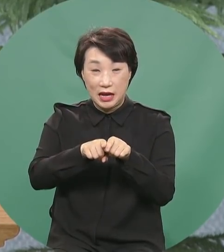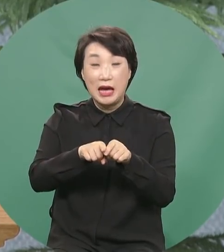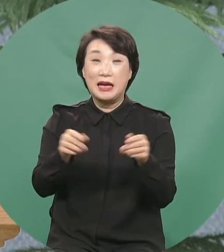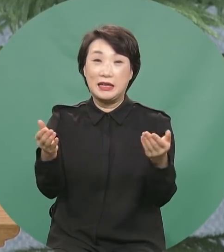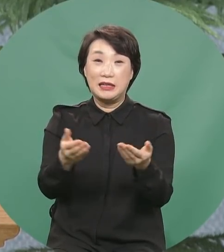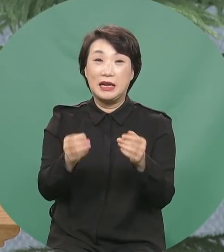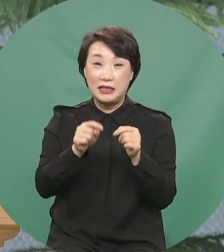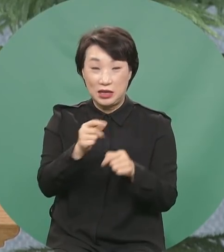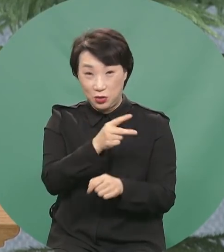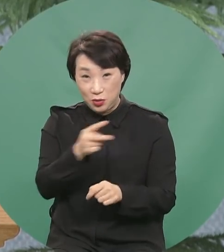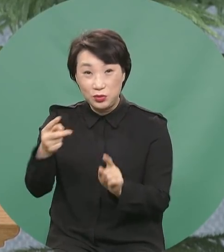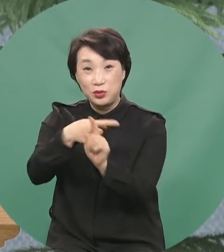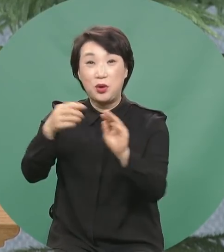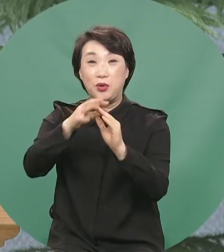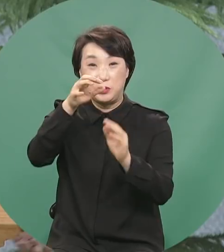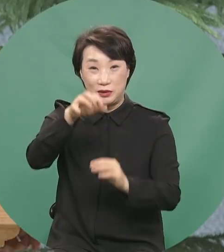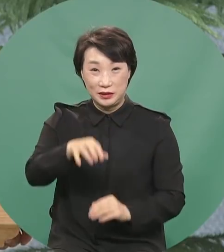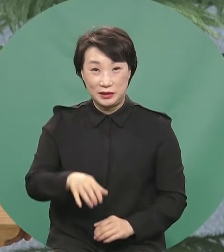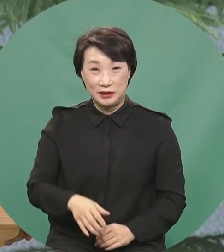일하는 것이 교회입니다.